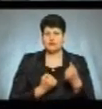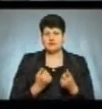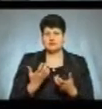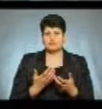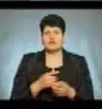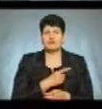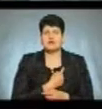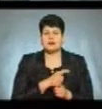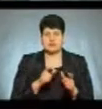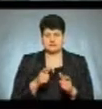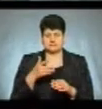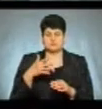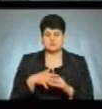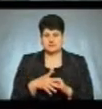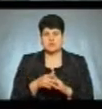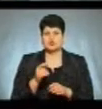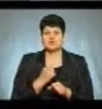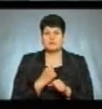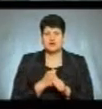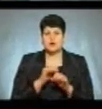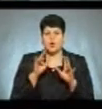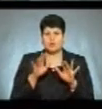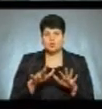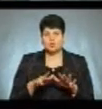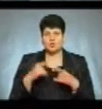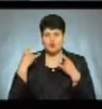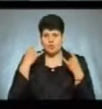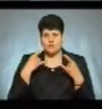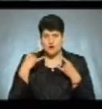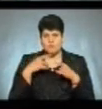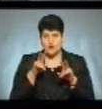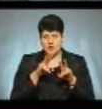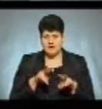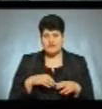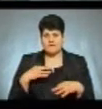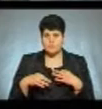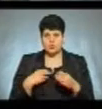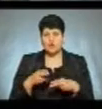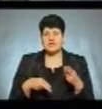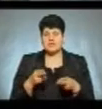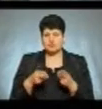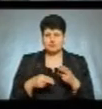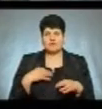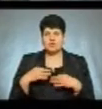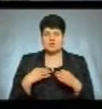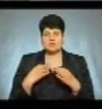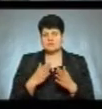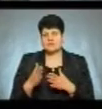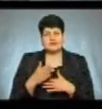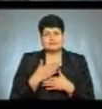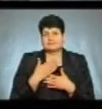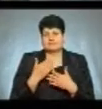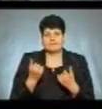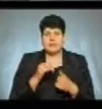у лікарні опритомніла. Їй зробили комп'ютерну томографію, оглянули невропатолог та хірург. Неврологічної симптоматики не